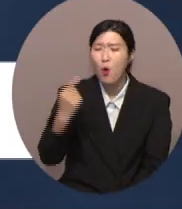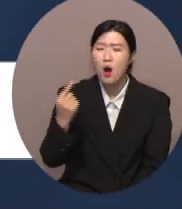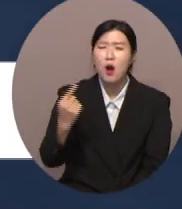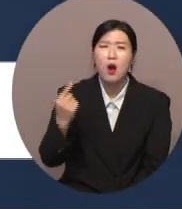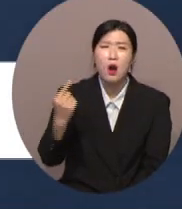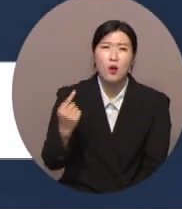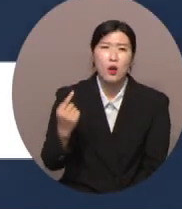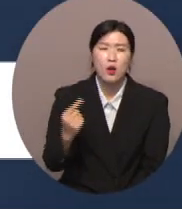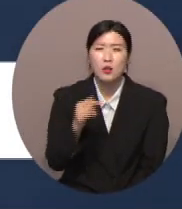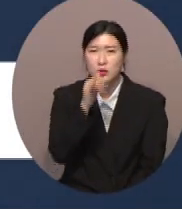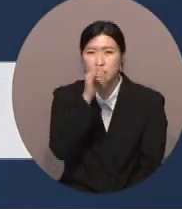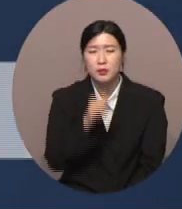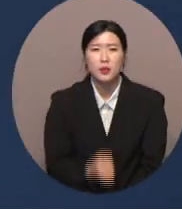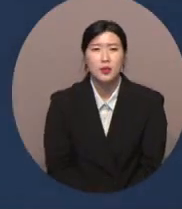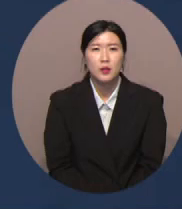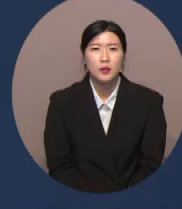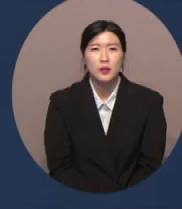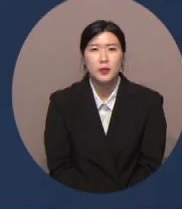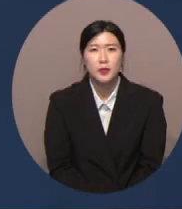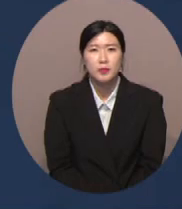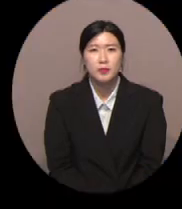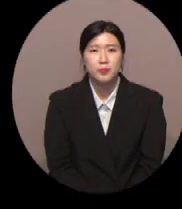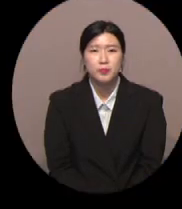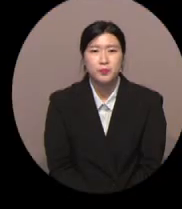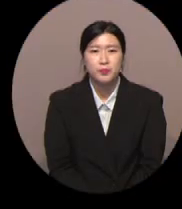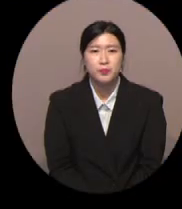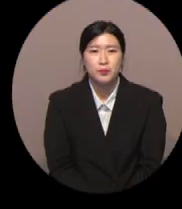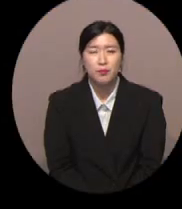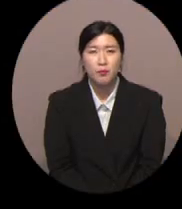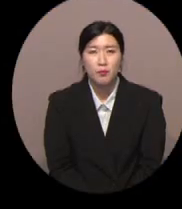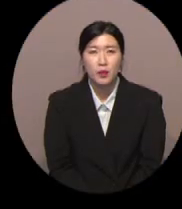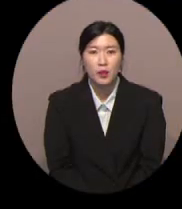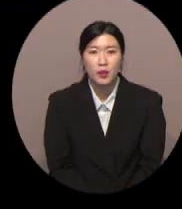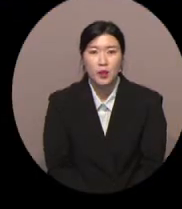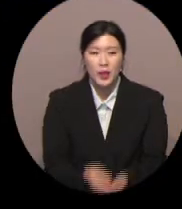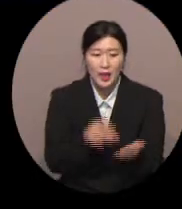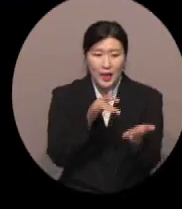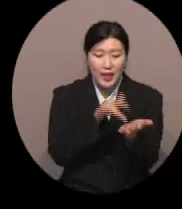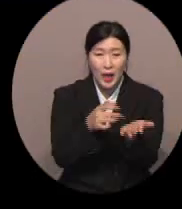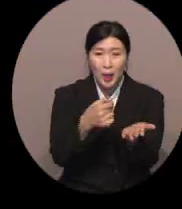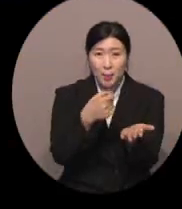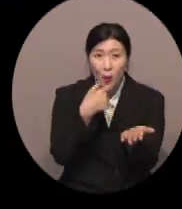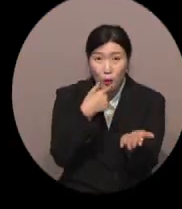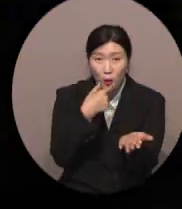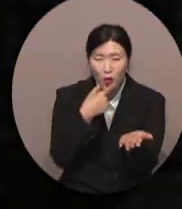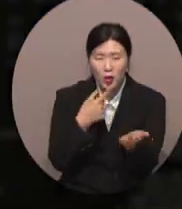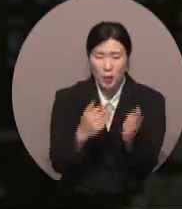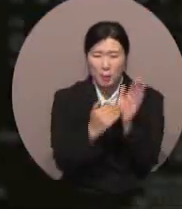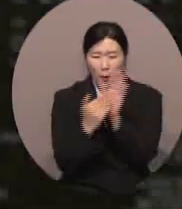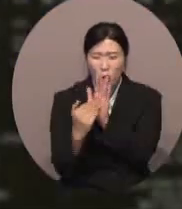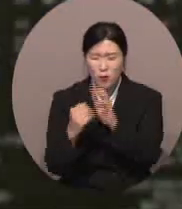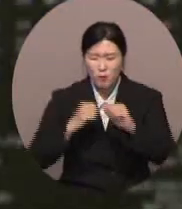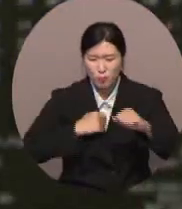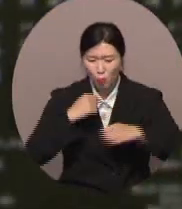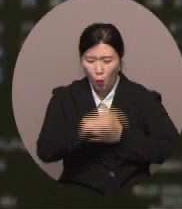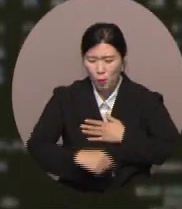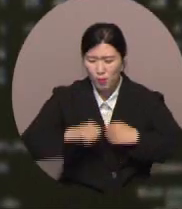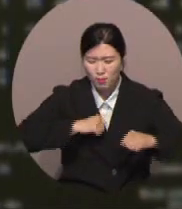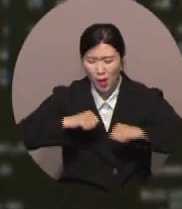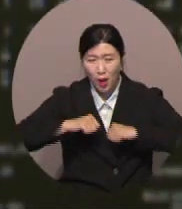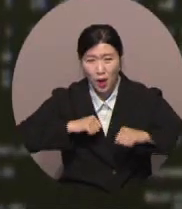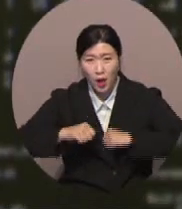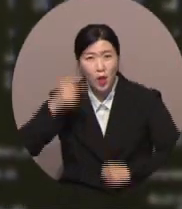부작용이 속속 보고되고 있습니다 항체 치료제 특성상 면역 반응으로 인해 뇌에 염증 성